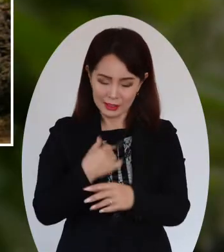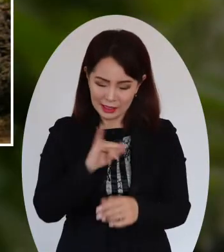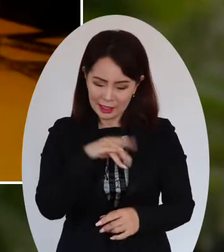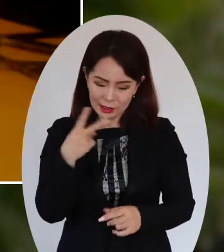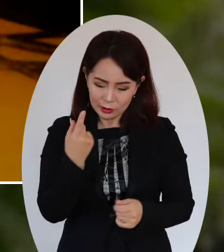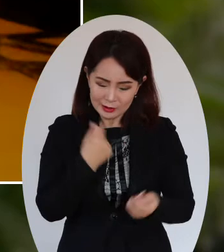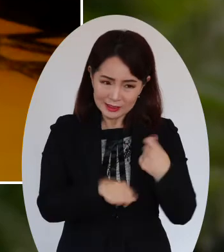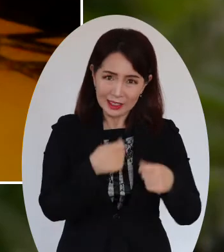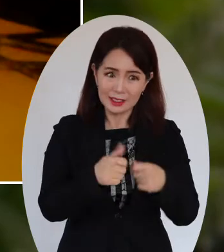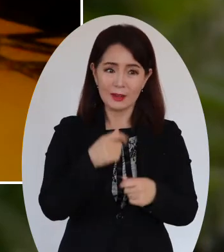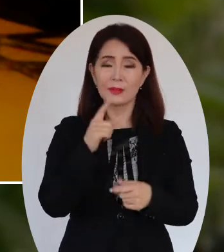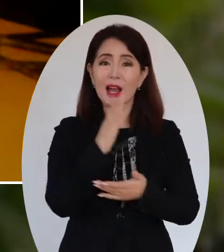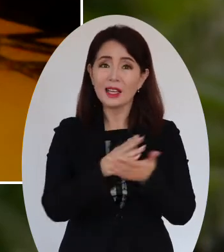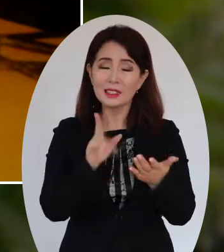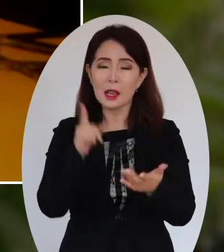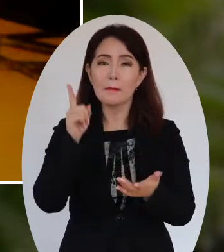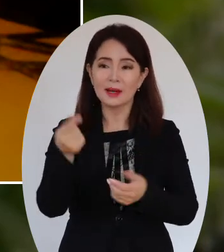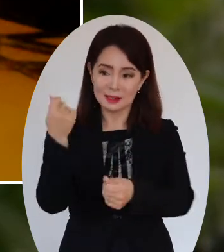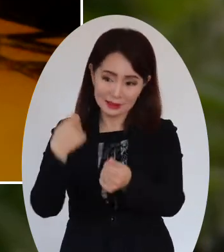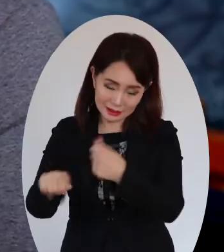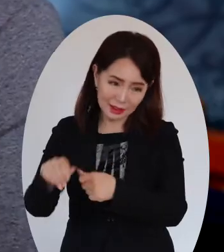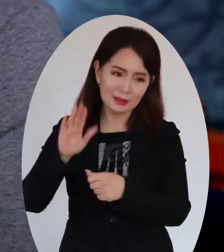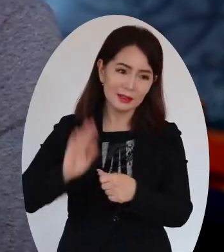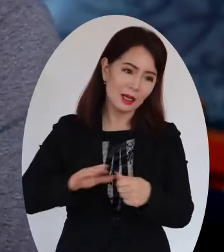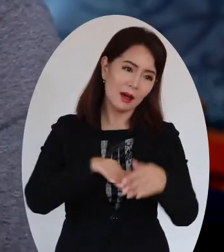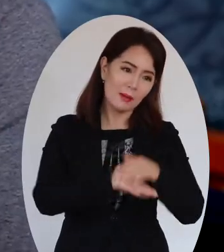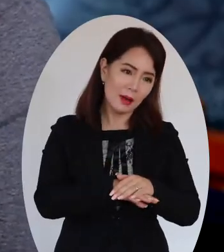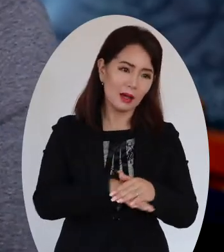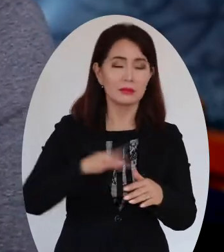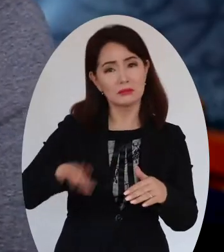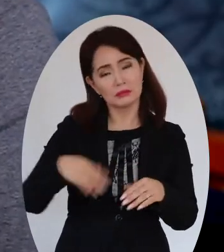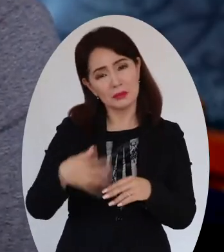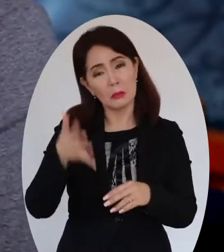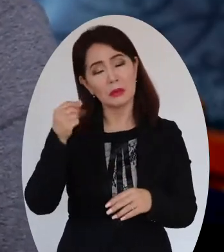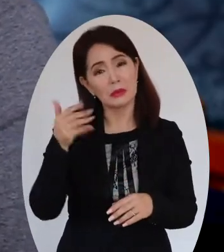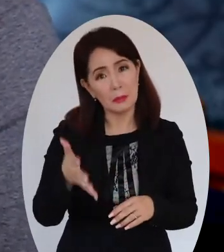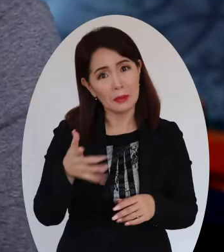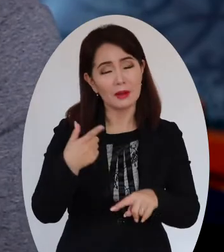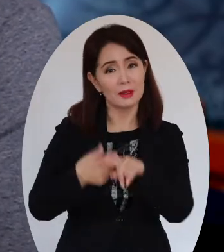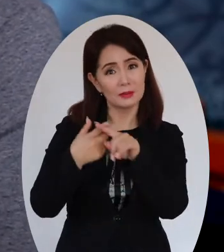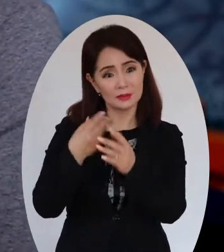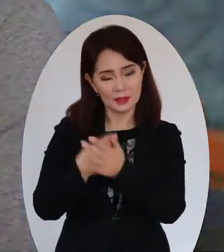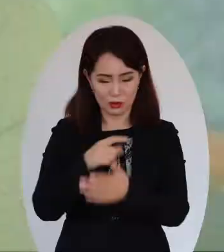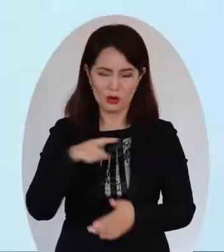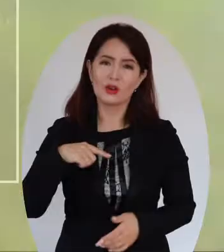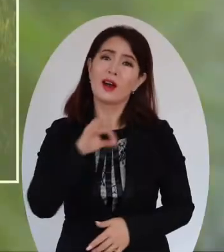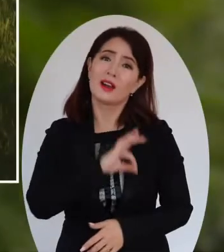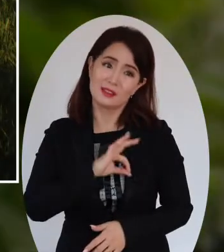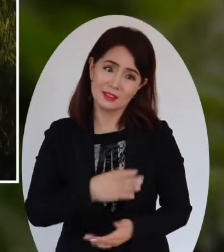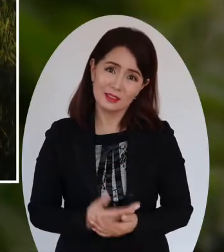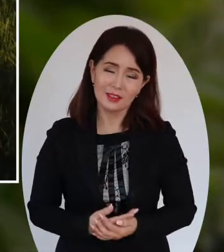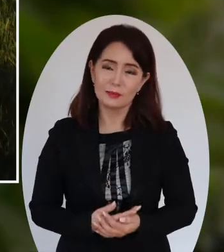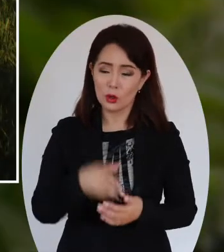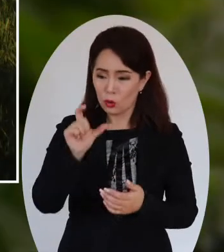ил өөрсдөө чинь 1000 төгрөг зарах чинь би дараа зарах юм бол хагас илж баг 2 шид болохоор 5000 цас болоо явчихар чинь над ашигтай байгаа байхгүй юу?